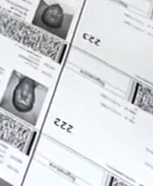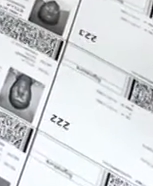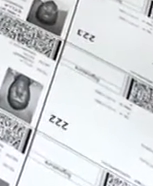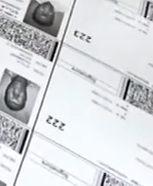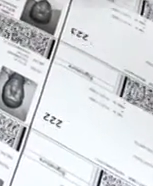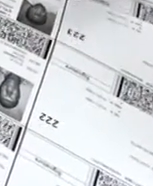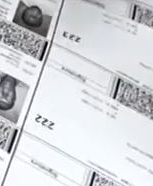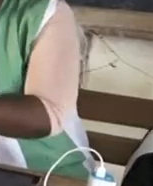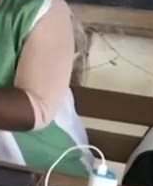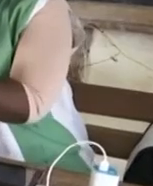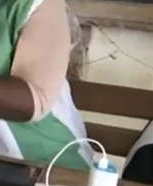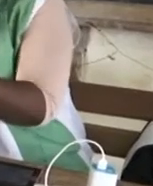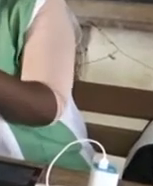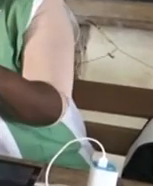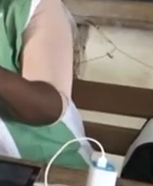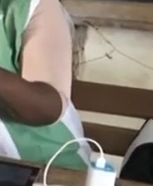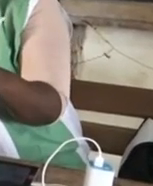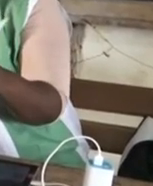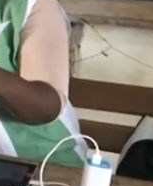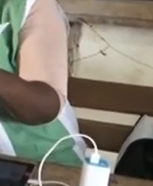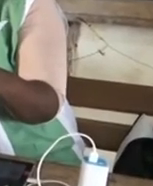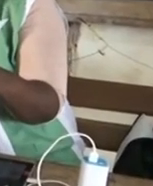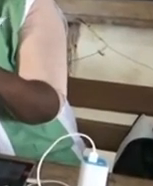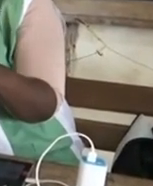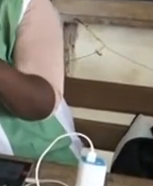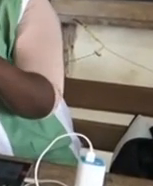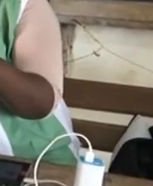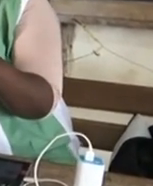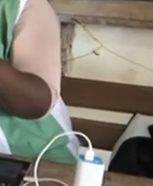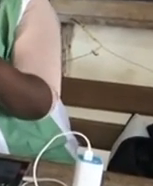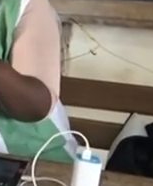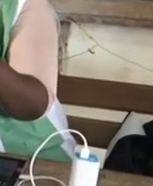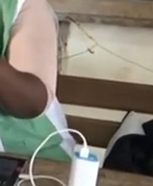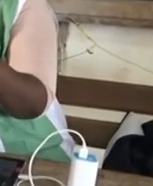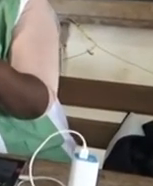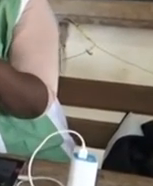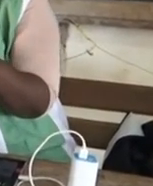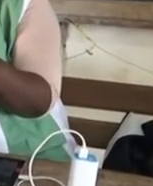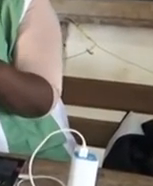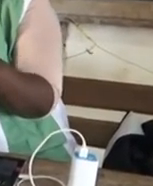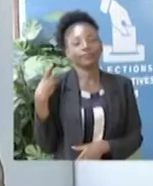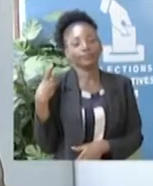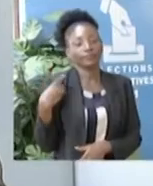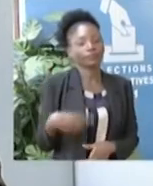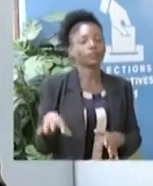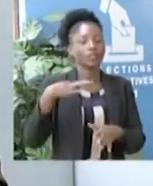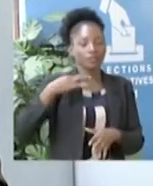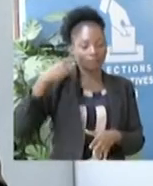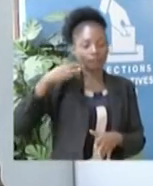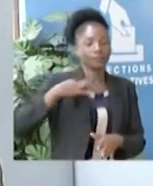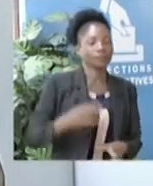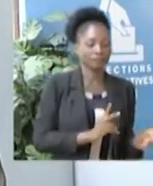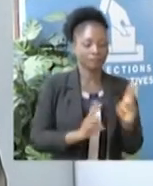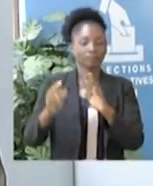aussi importante, celle du contentieux. Les réclamations sont adressées au Conseil